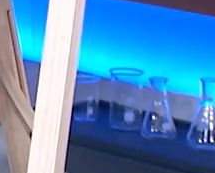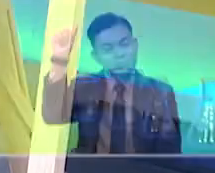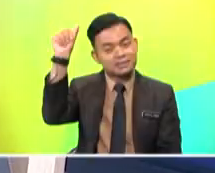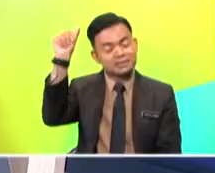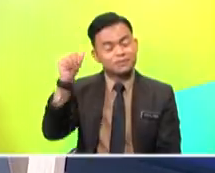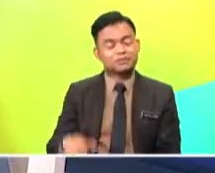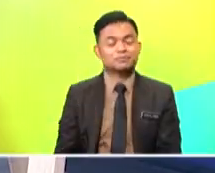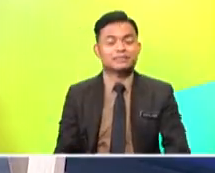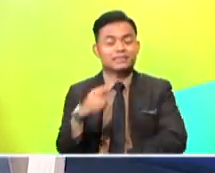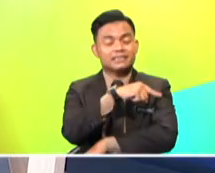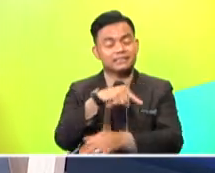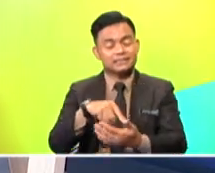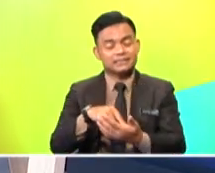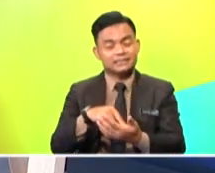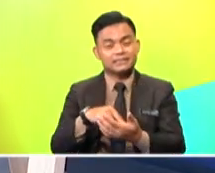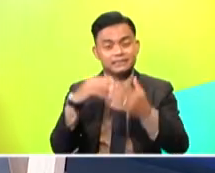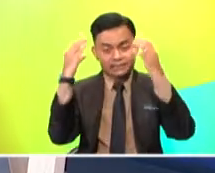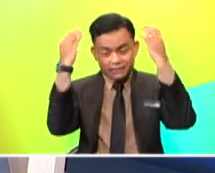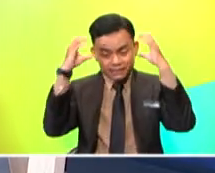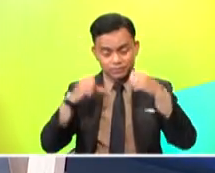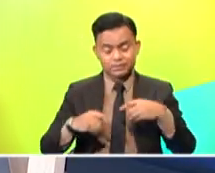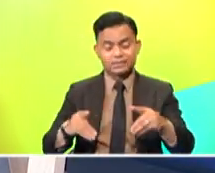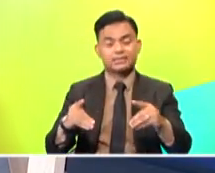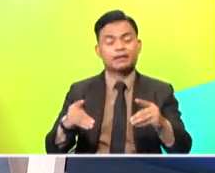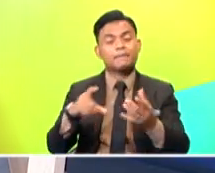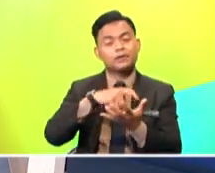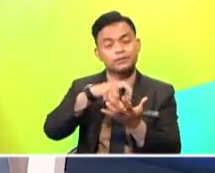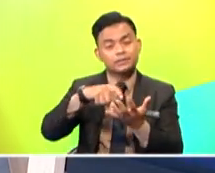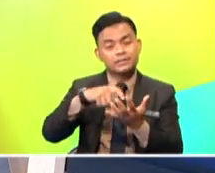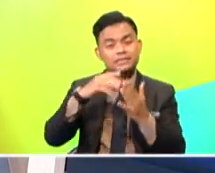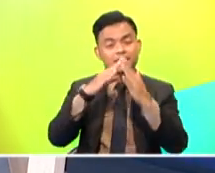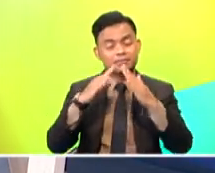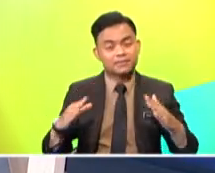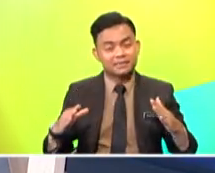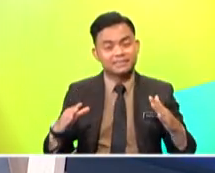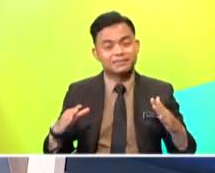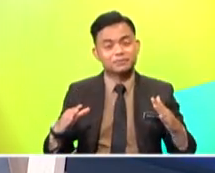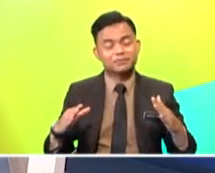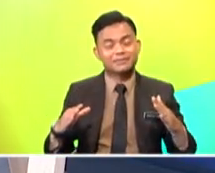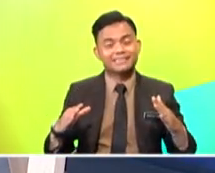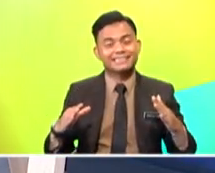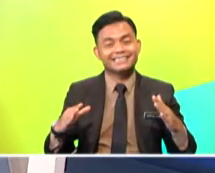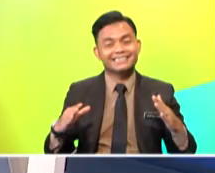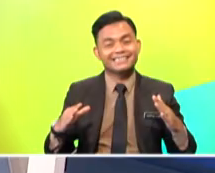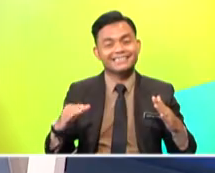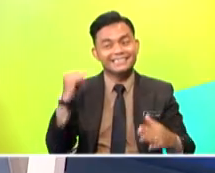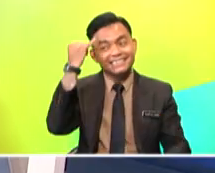Assalamualaikum. Hari ini cikgu sedang melukis gambar rumah idaman cikgu.